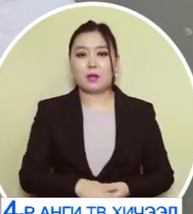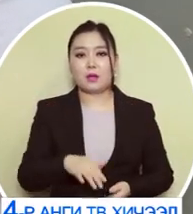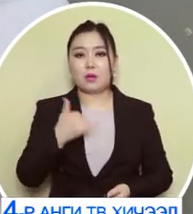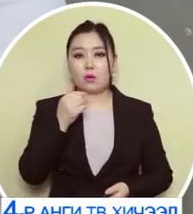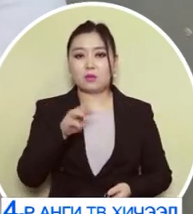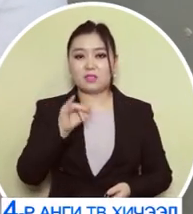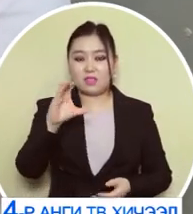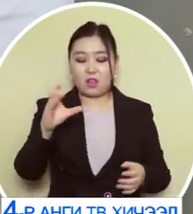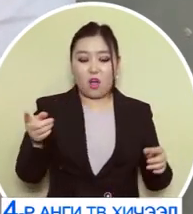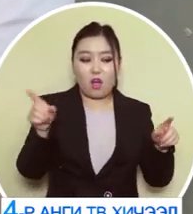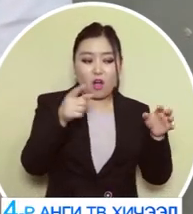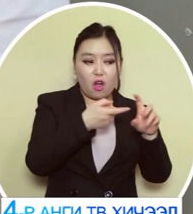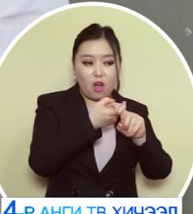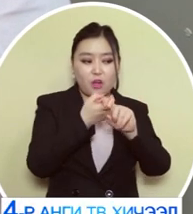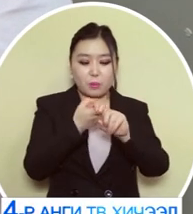жамы жанады.